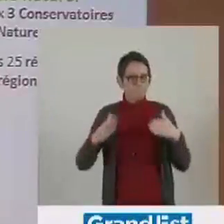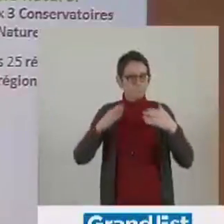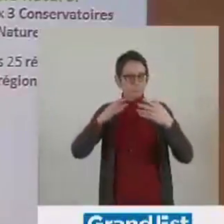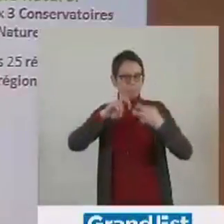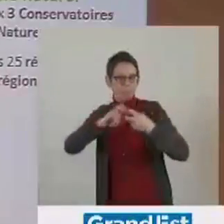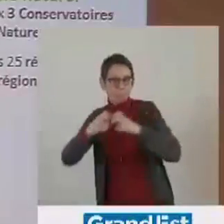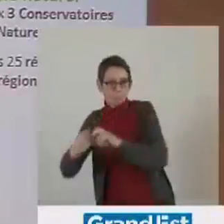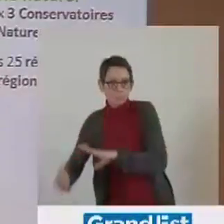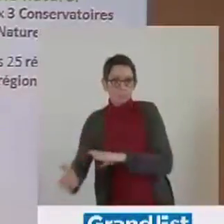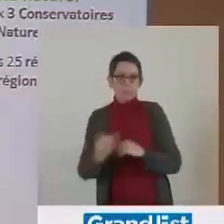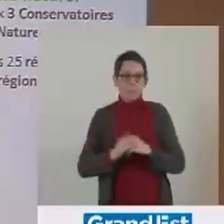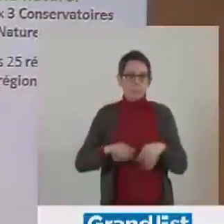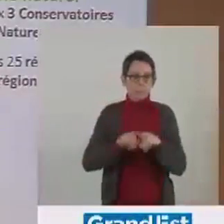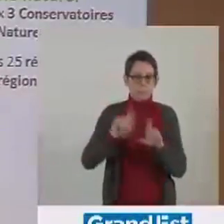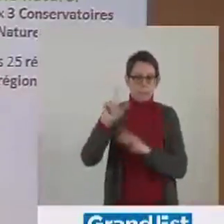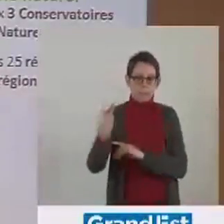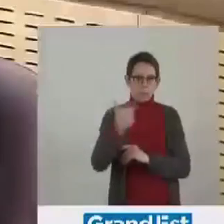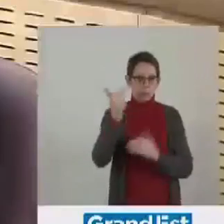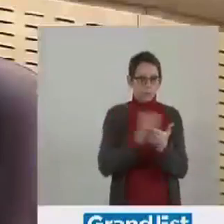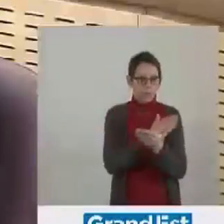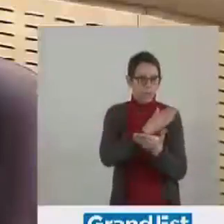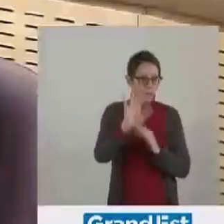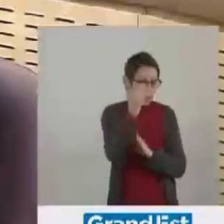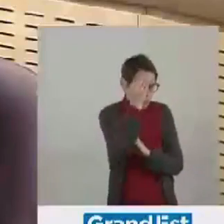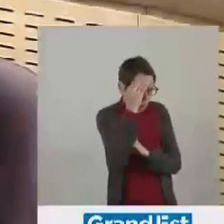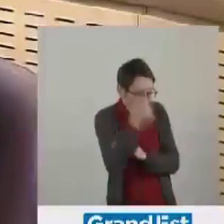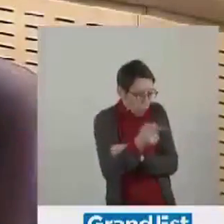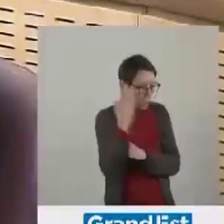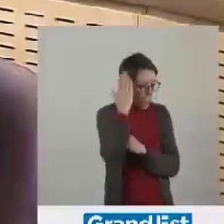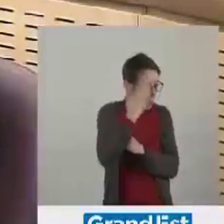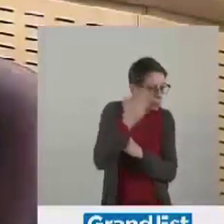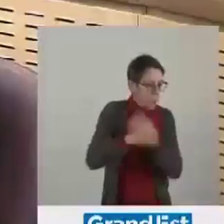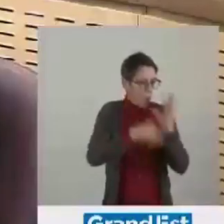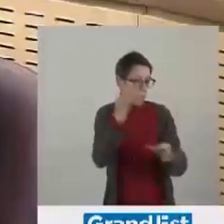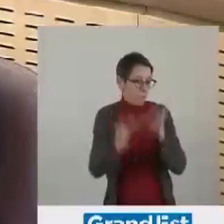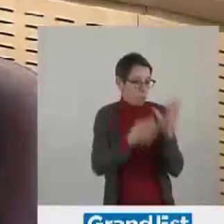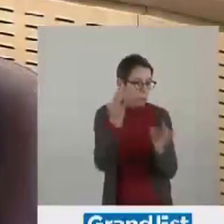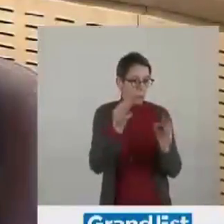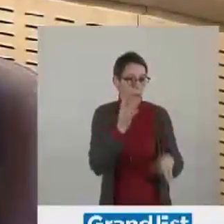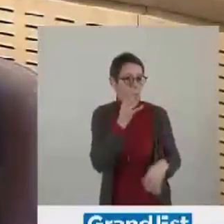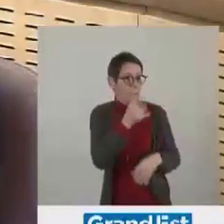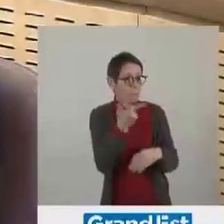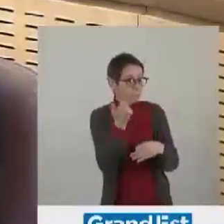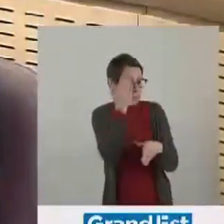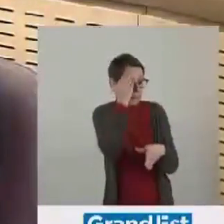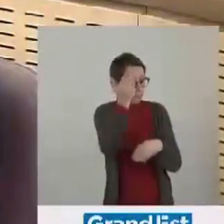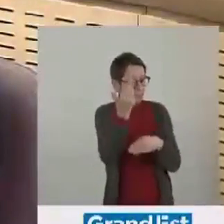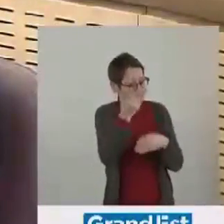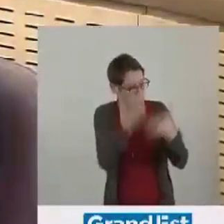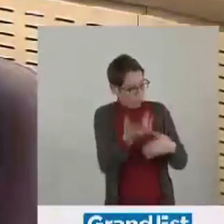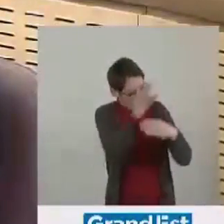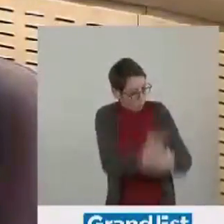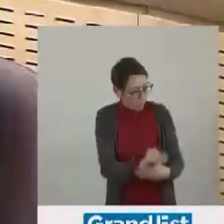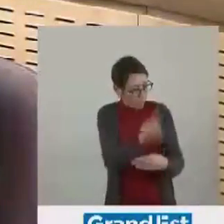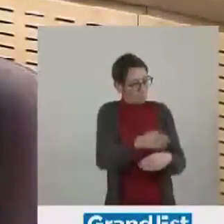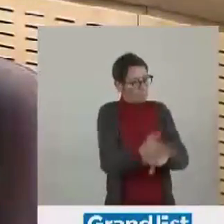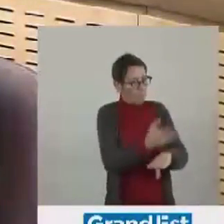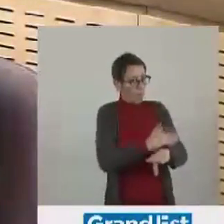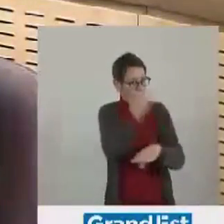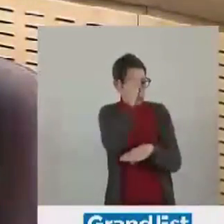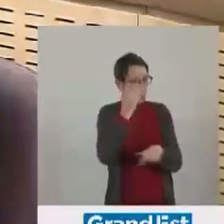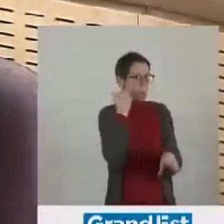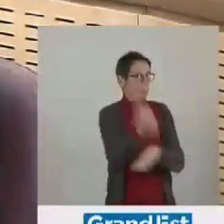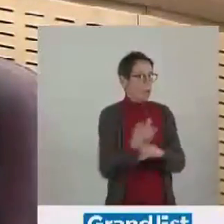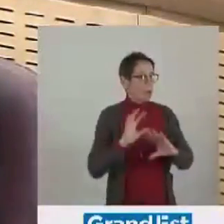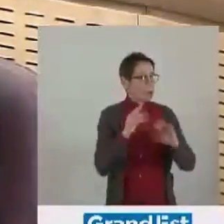Le deuxième axe concerne la connaissance de la faune et la flore. Bien entendu, on ne peut protéger que ce que l'on connaît bien. Et pour bien